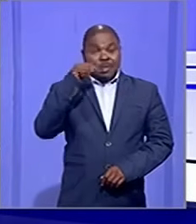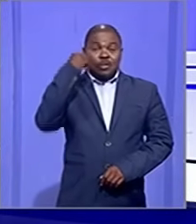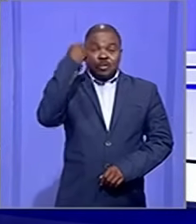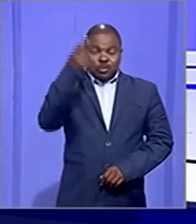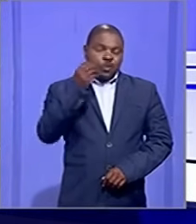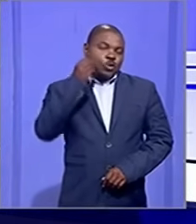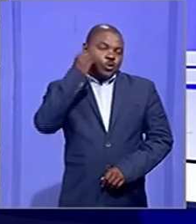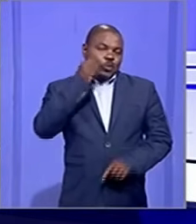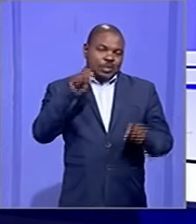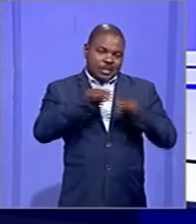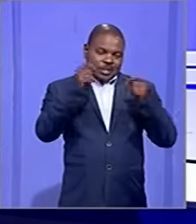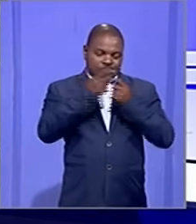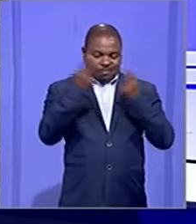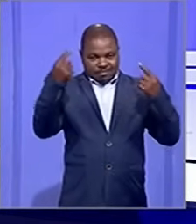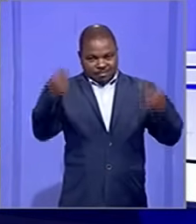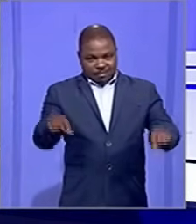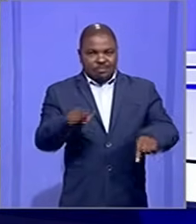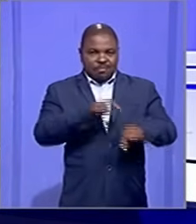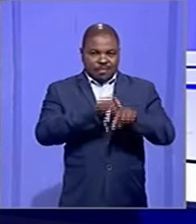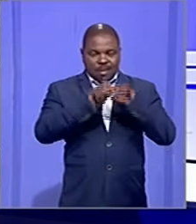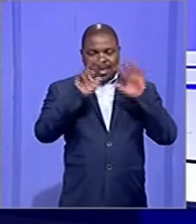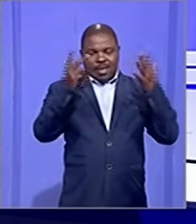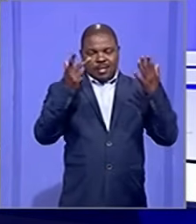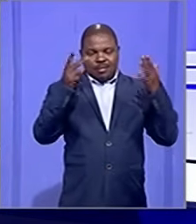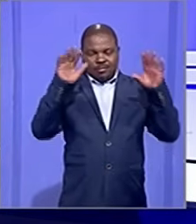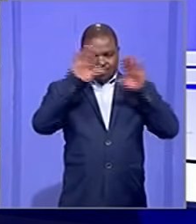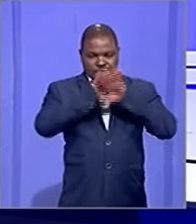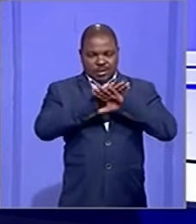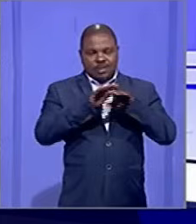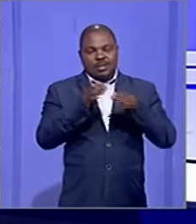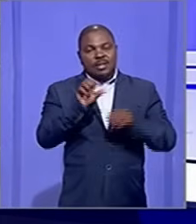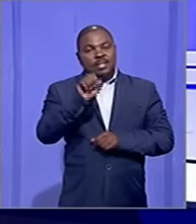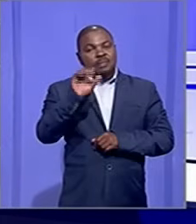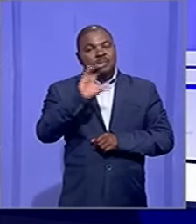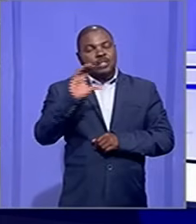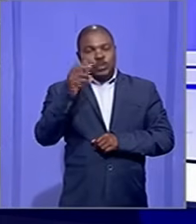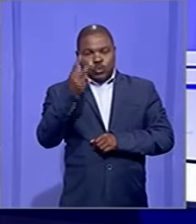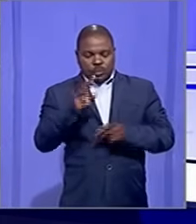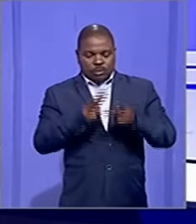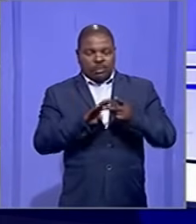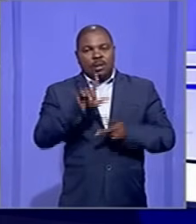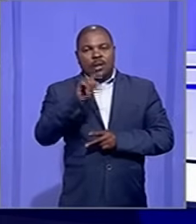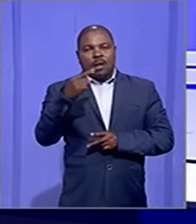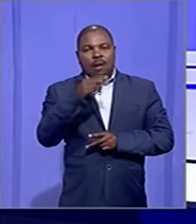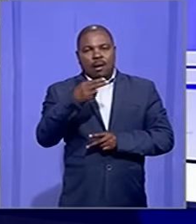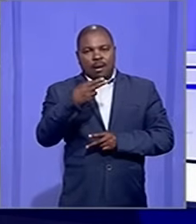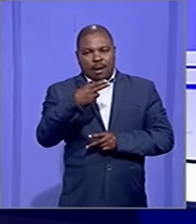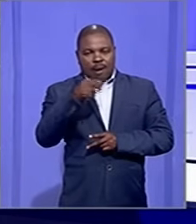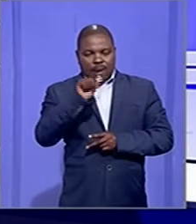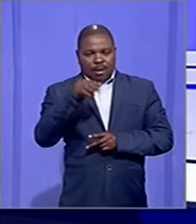tša Lesotho ba tla leselela tšona ka iri ya seswai mo go SABC 2 le go SABC le gae go sasa ga